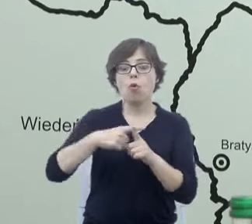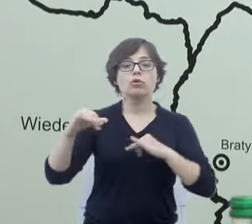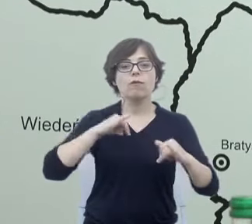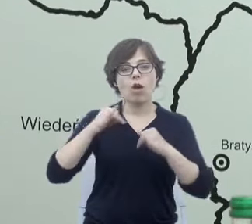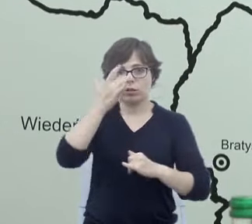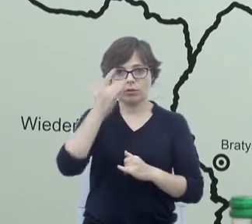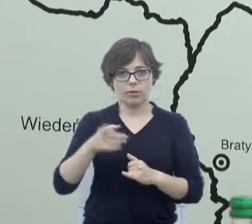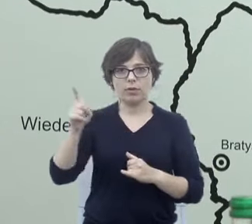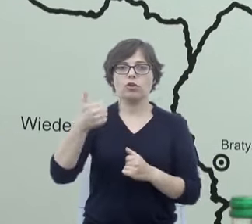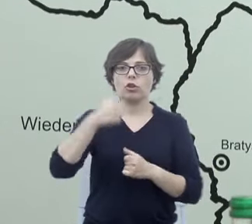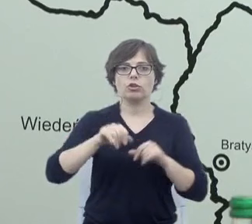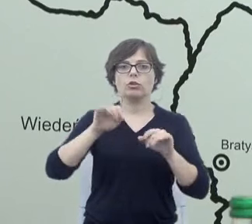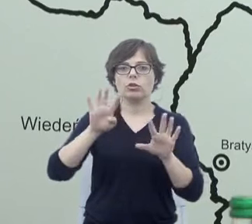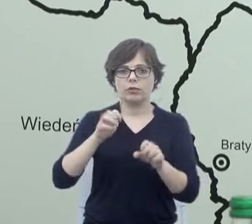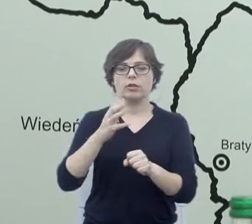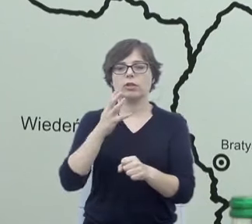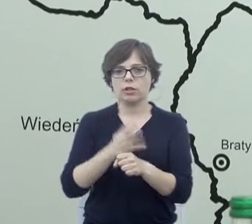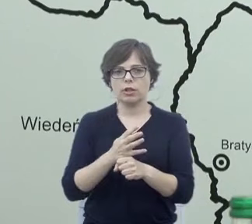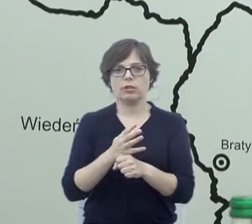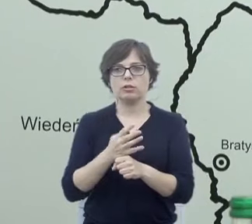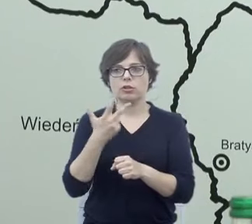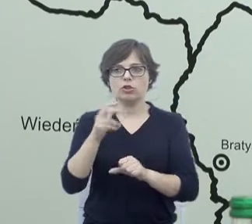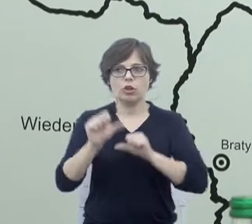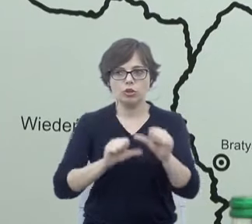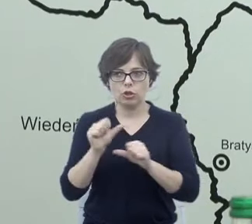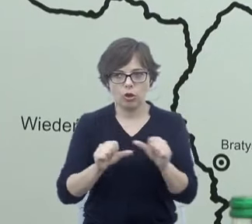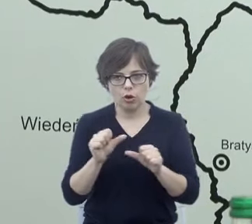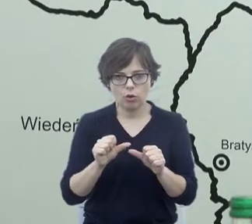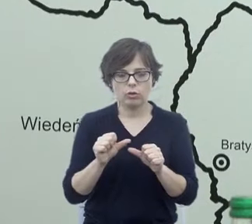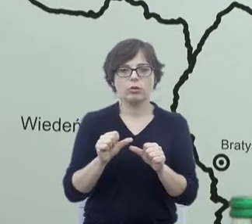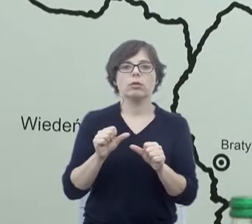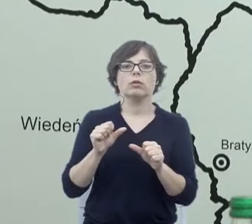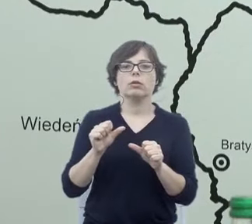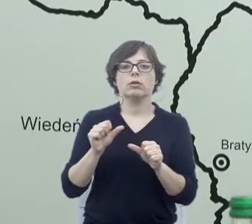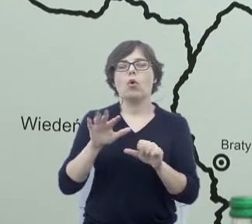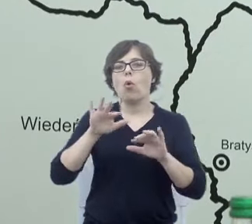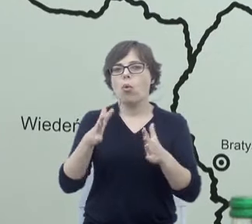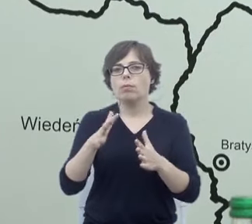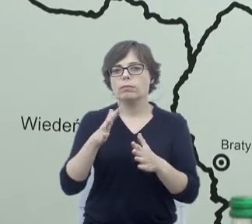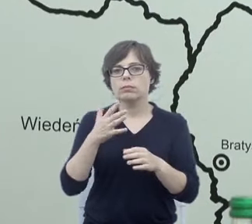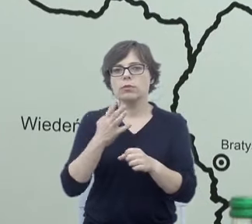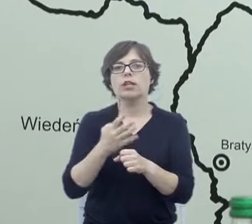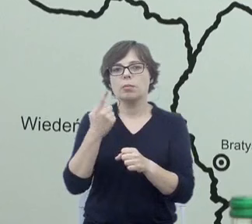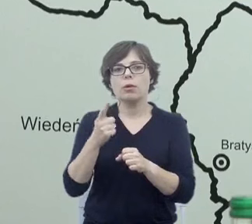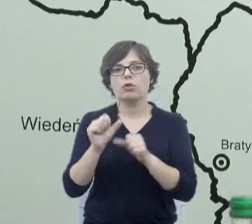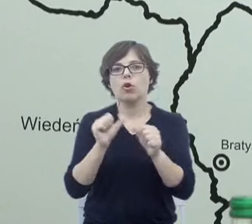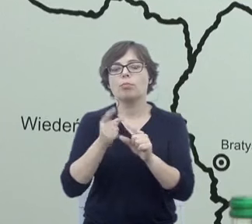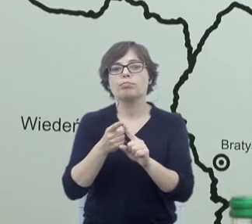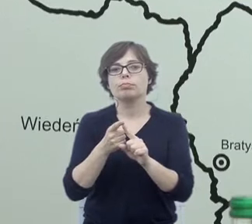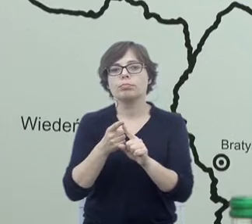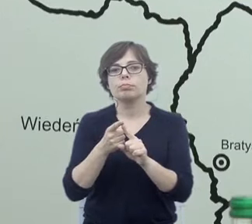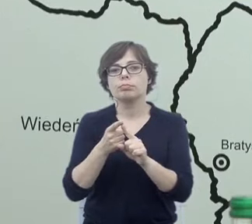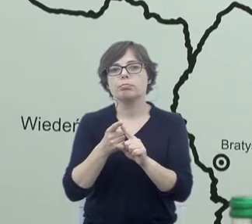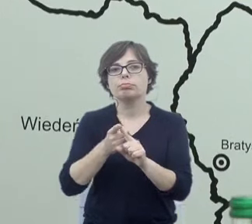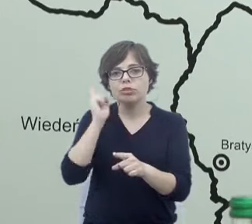w czerwcu 1941 roku, czyli no dosłownie dwa tygodnie przed wybuchem agresją